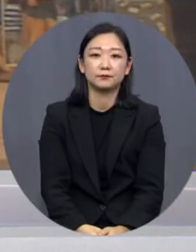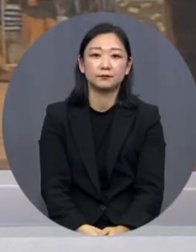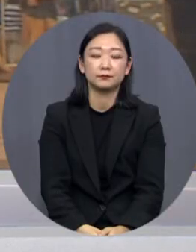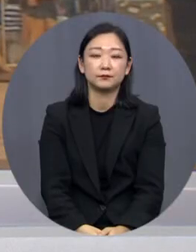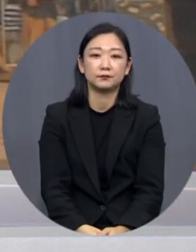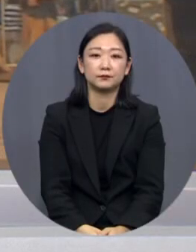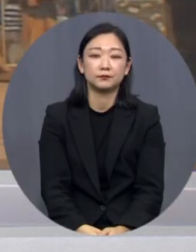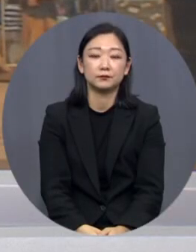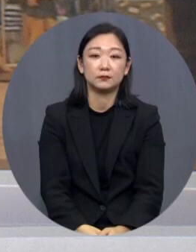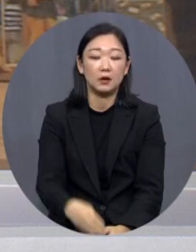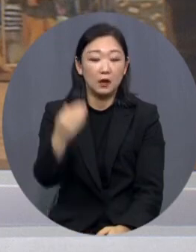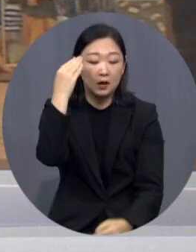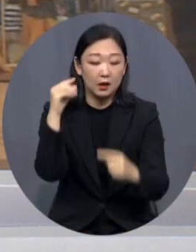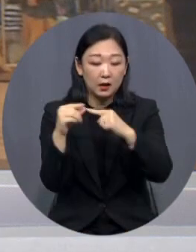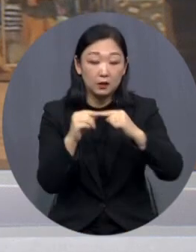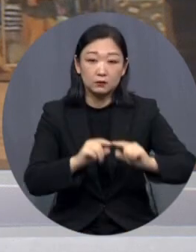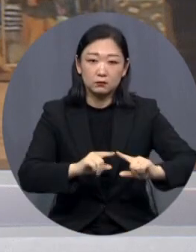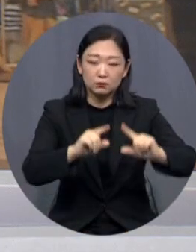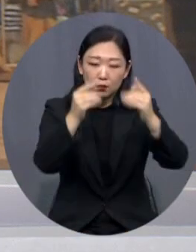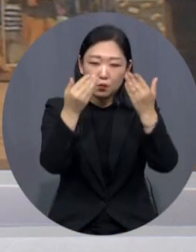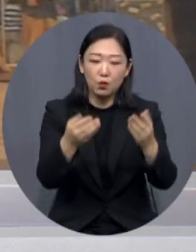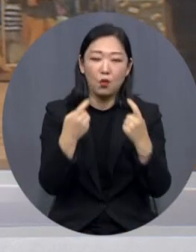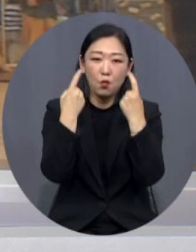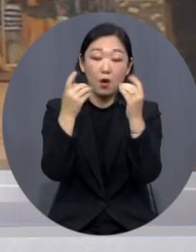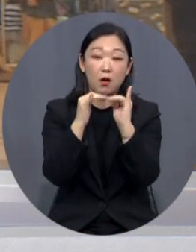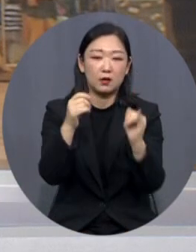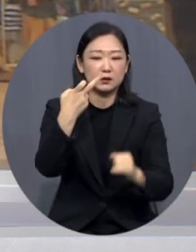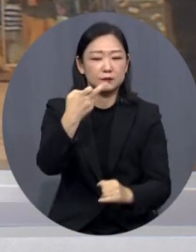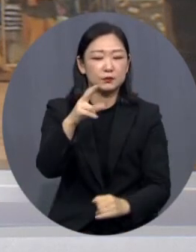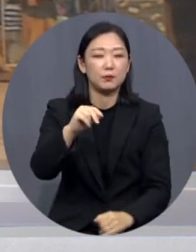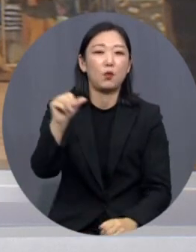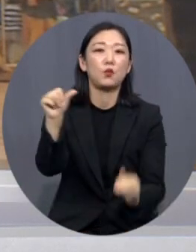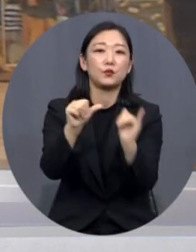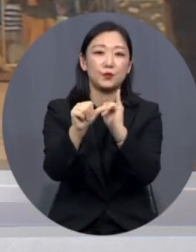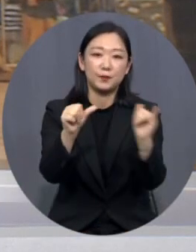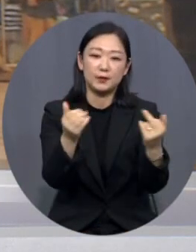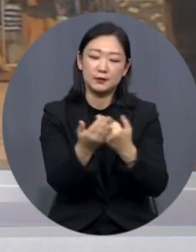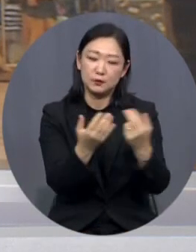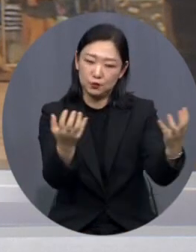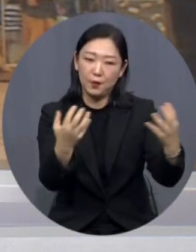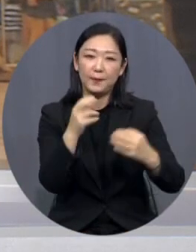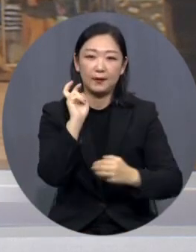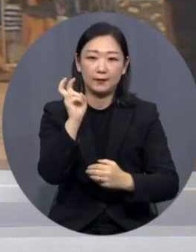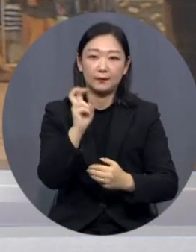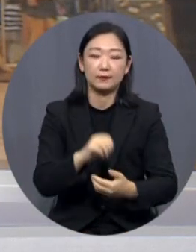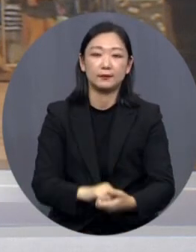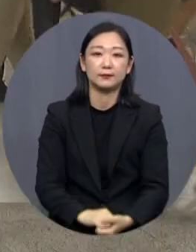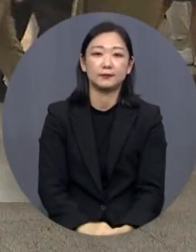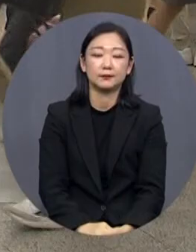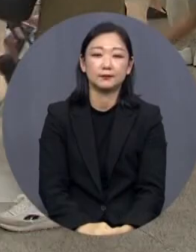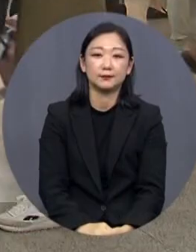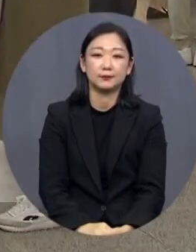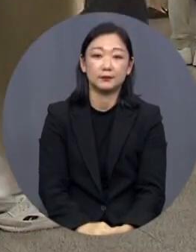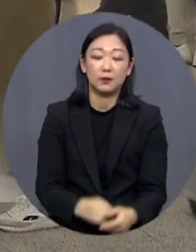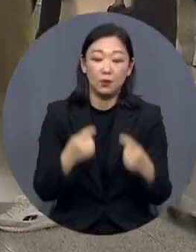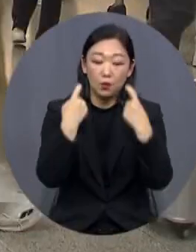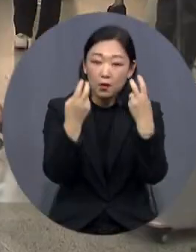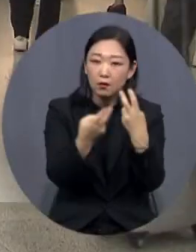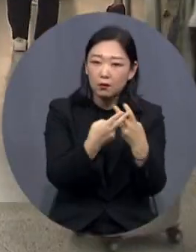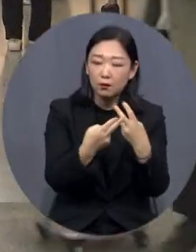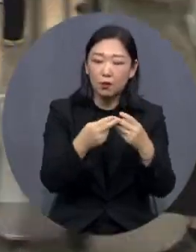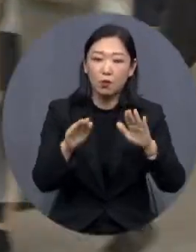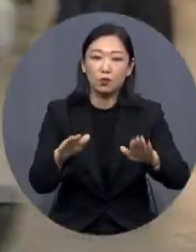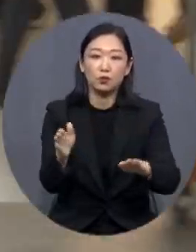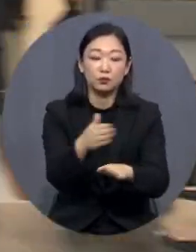설명했습니다 한글날 연휴 기간에 관광객 17만 5천명이 제주를 찾을 것으로 보입니다 제주도 관광협회는